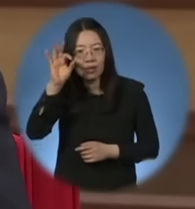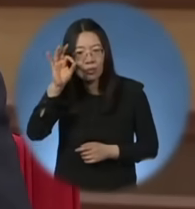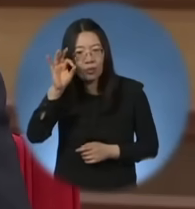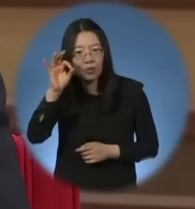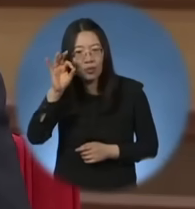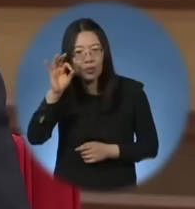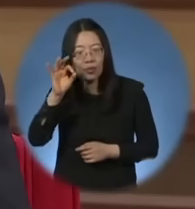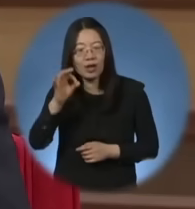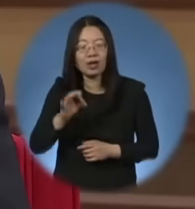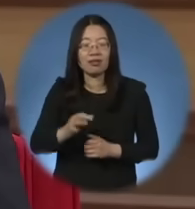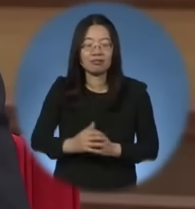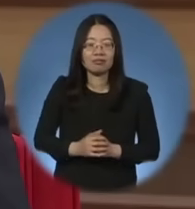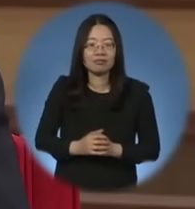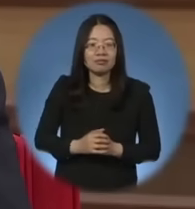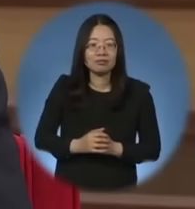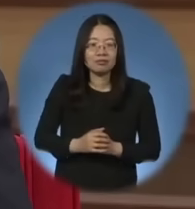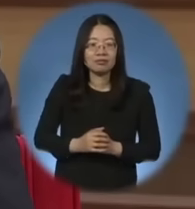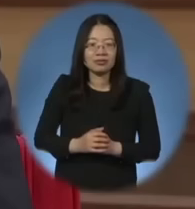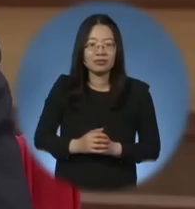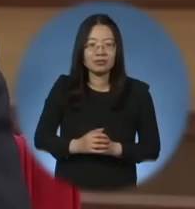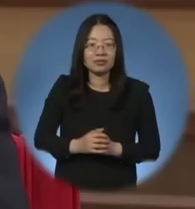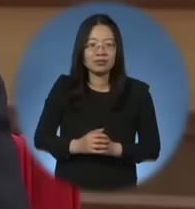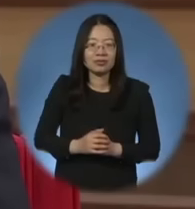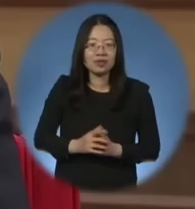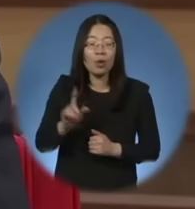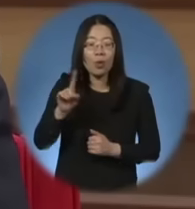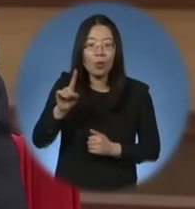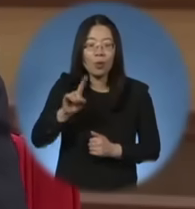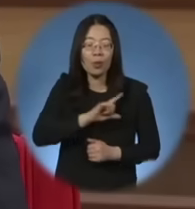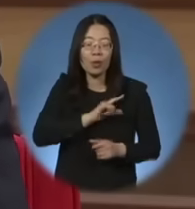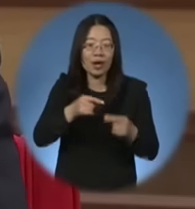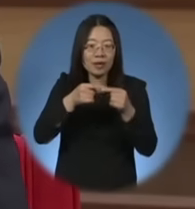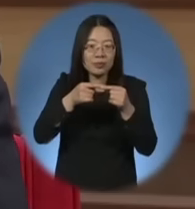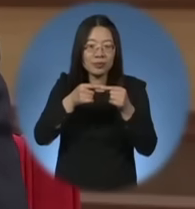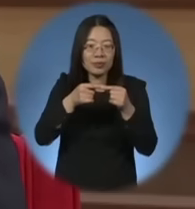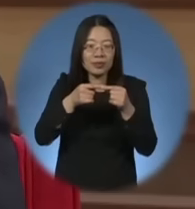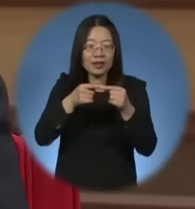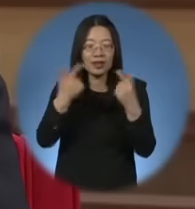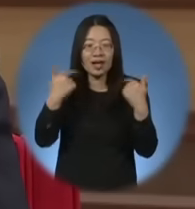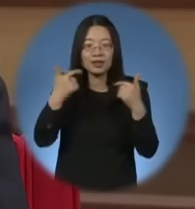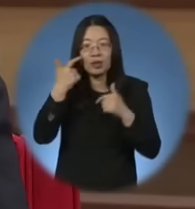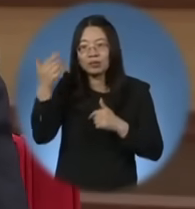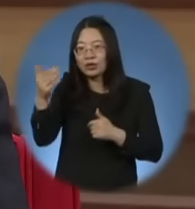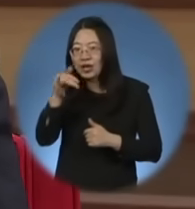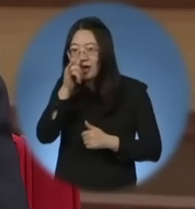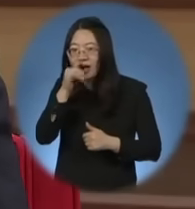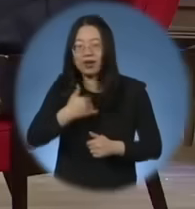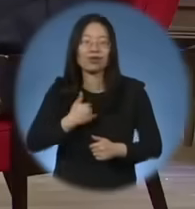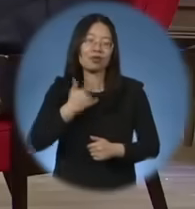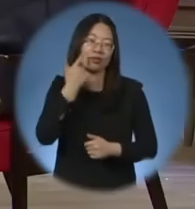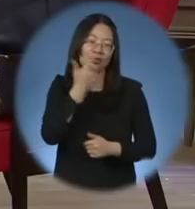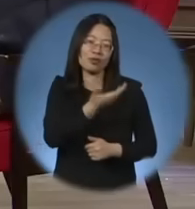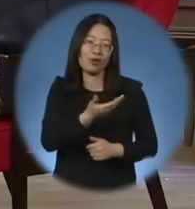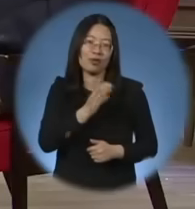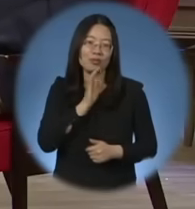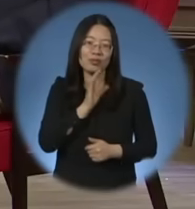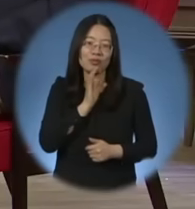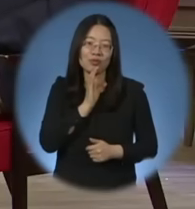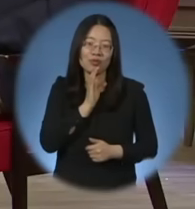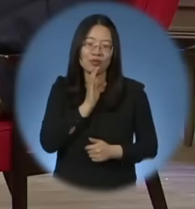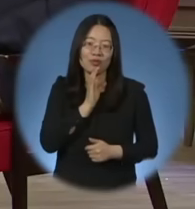듣고 어디 어디 정씨 어디 김씨라고 이렇게 항상 물어요 저한테도 그러셨다 그요